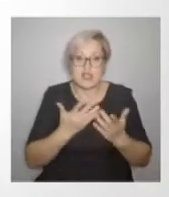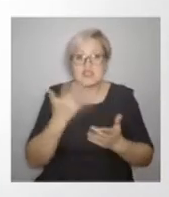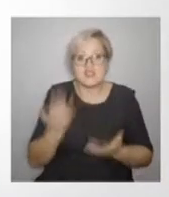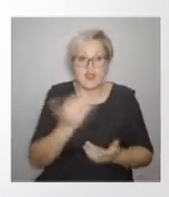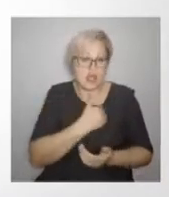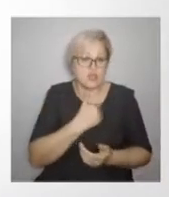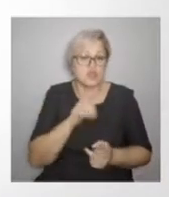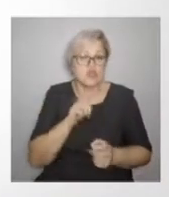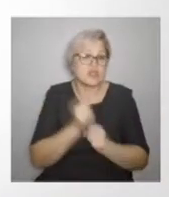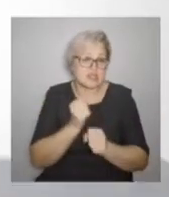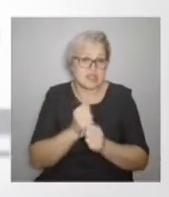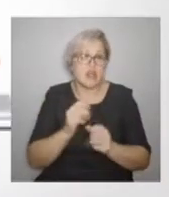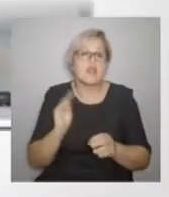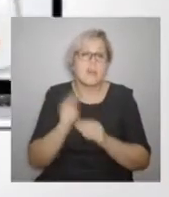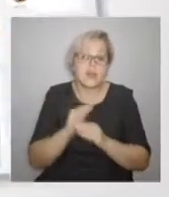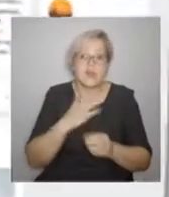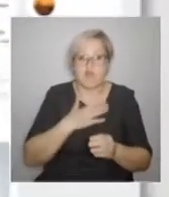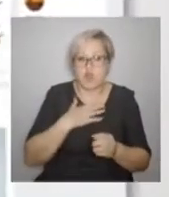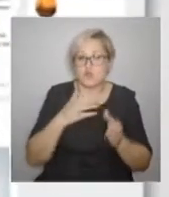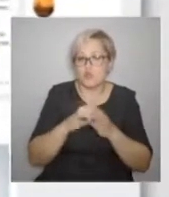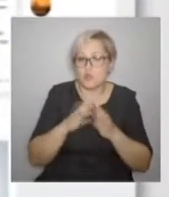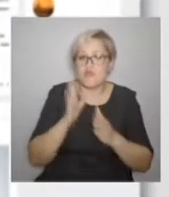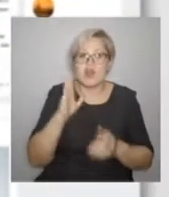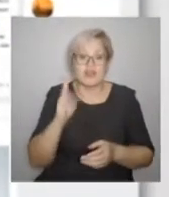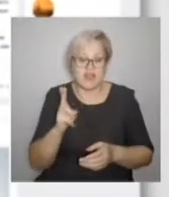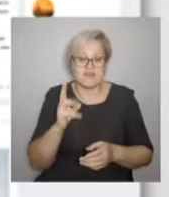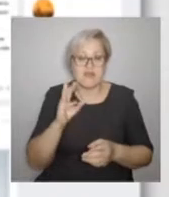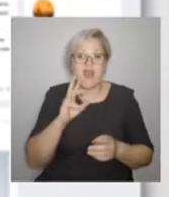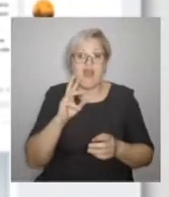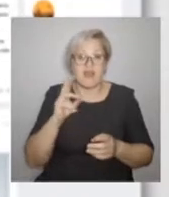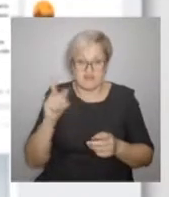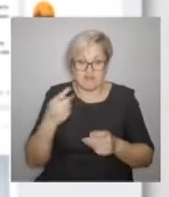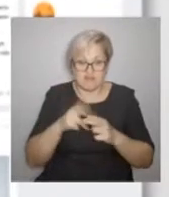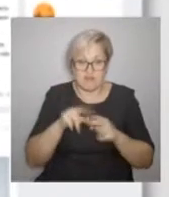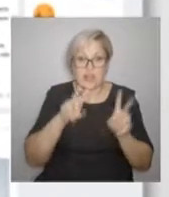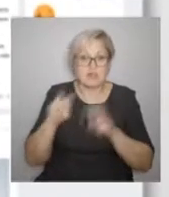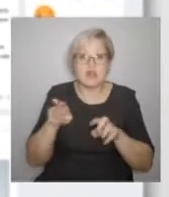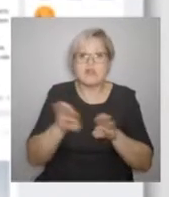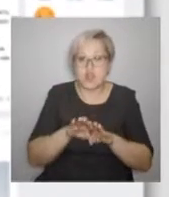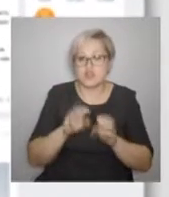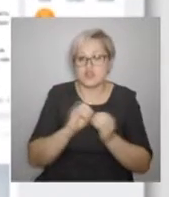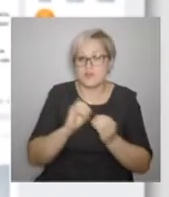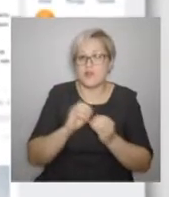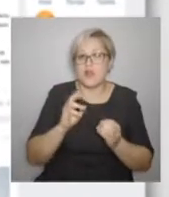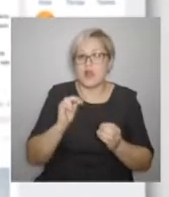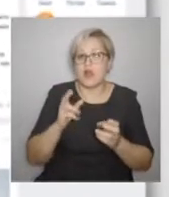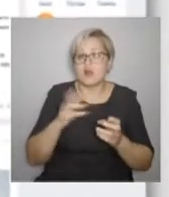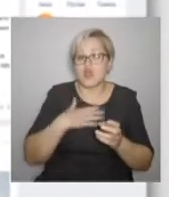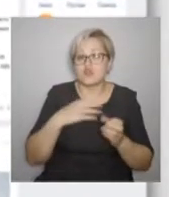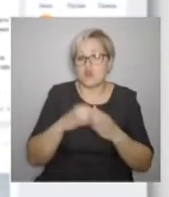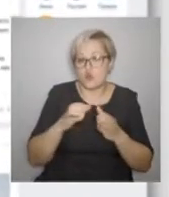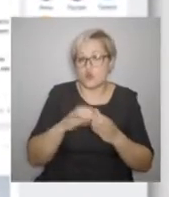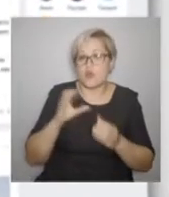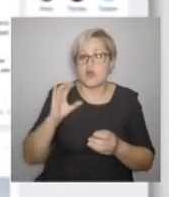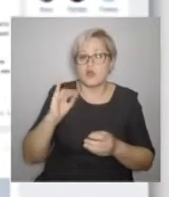вы хотите что-то сделать, добавляйтесь в нашу группу ВКонтакте. Она называется так же, как и наша программа «Ю